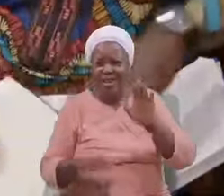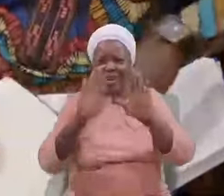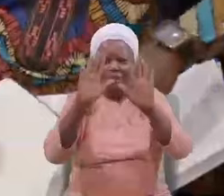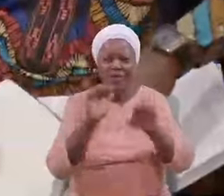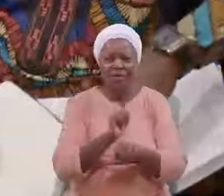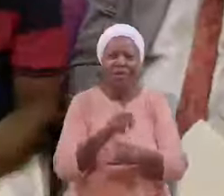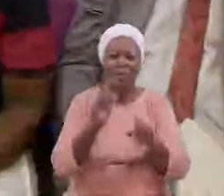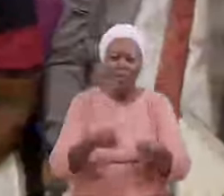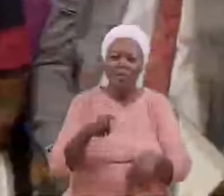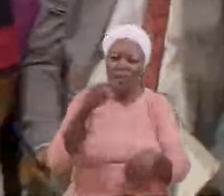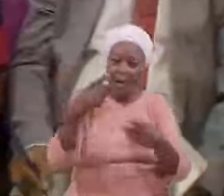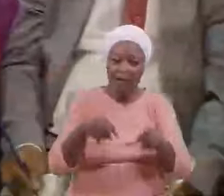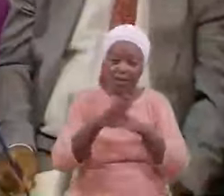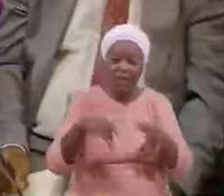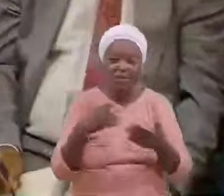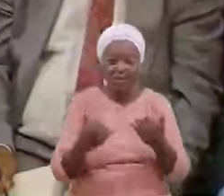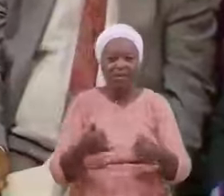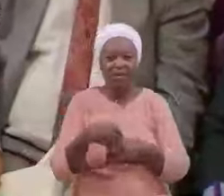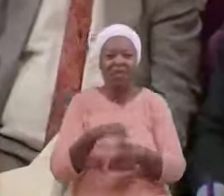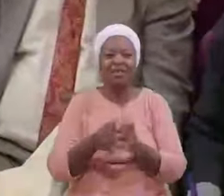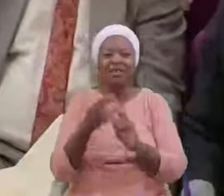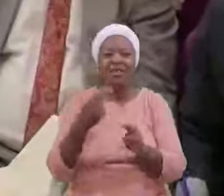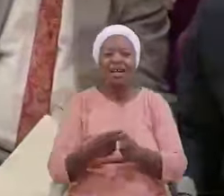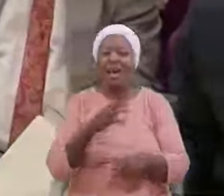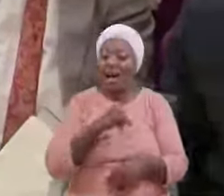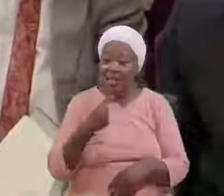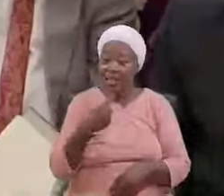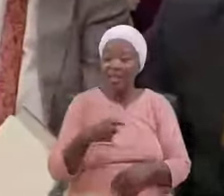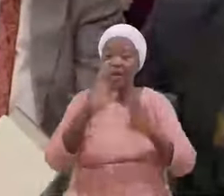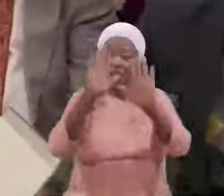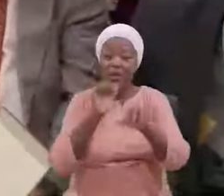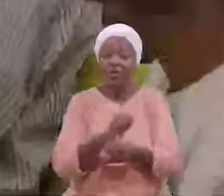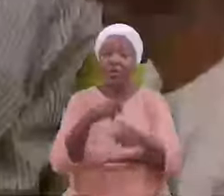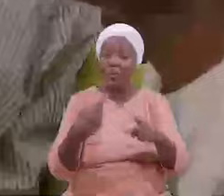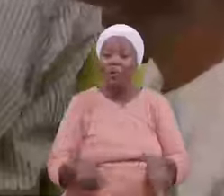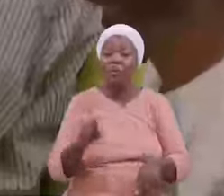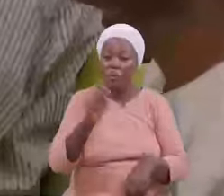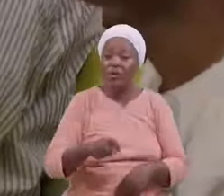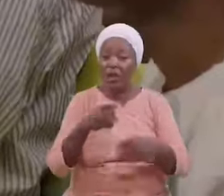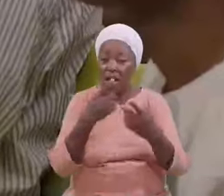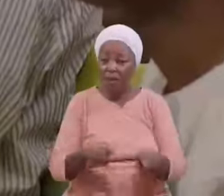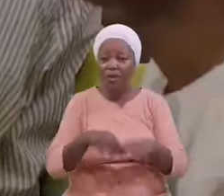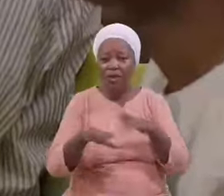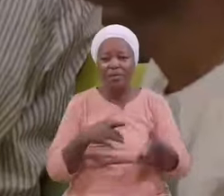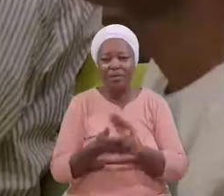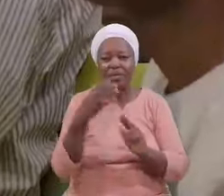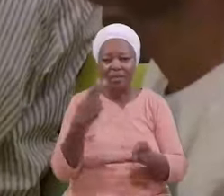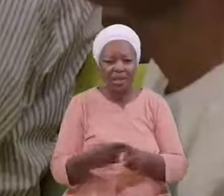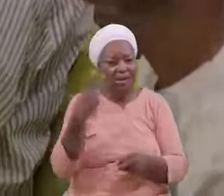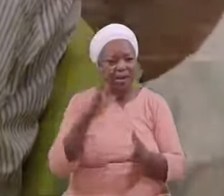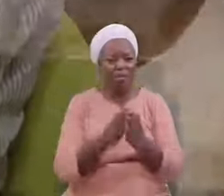miracle. Où êtes-vous? Le miracle viendra ce soir. Je dis, le miracle viendra à vous ce soir. Voyons, Ésaïe